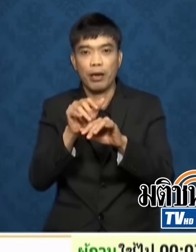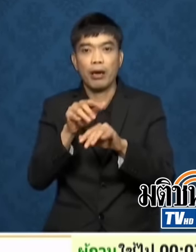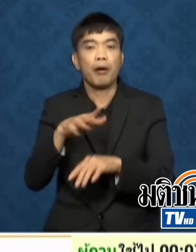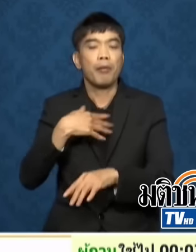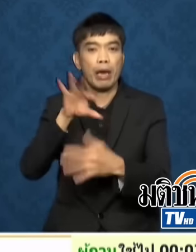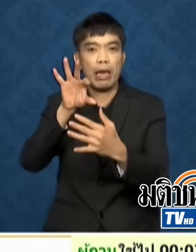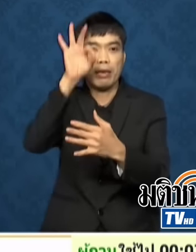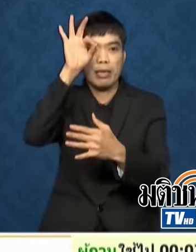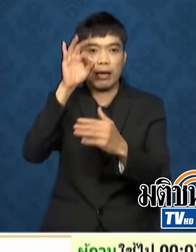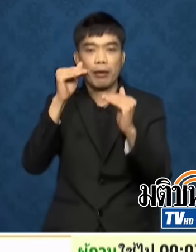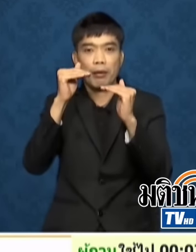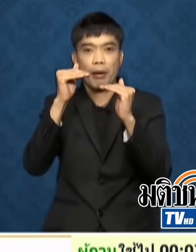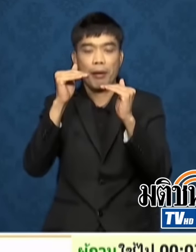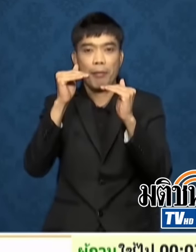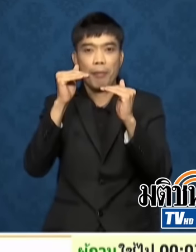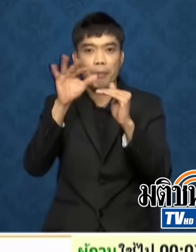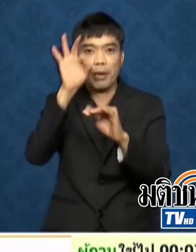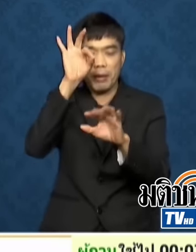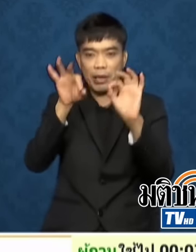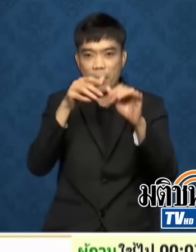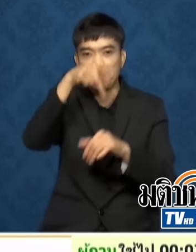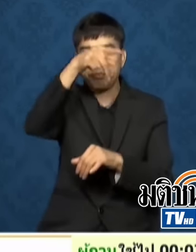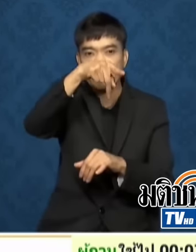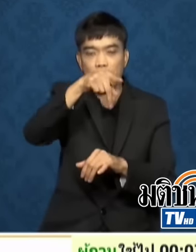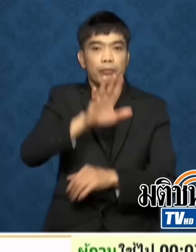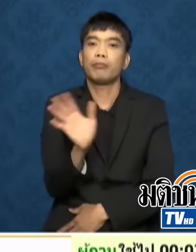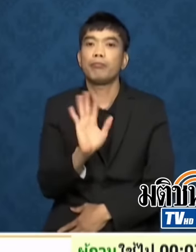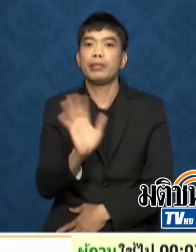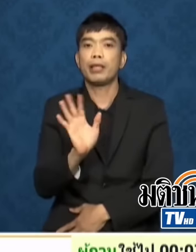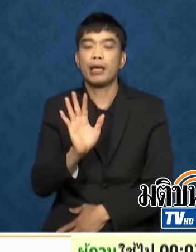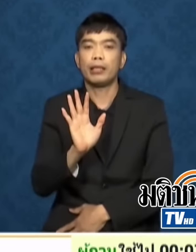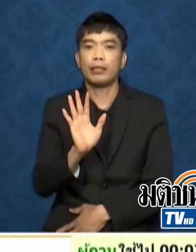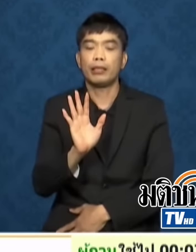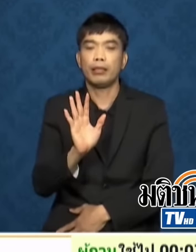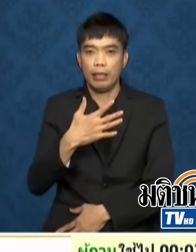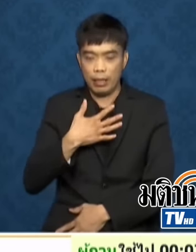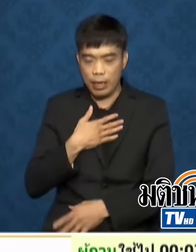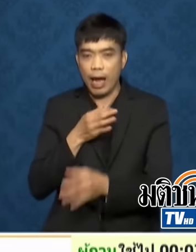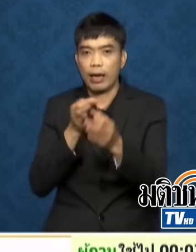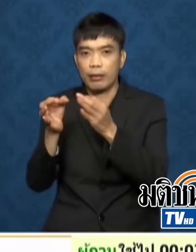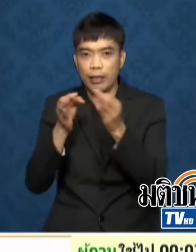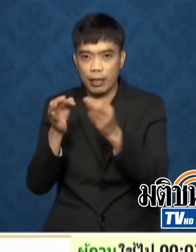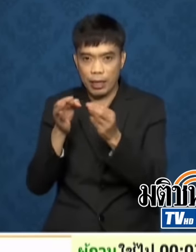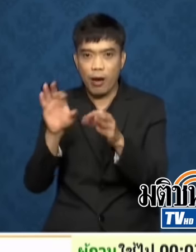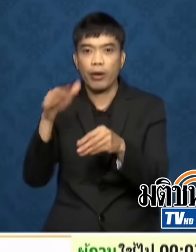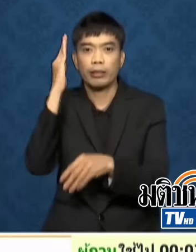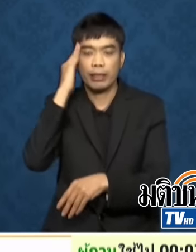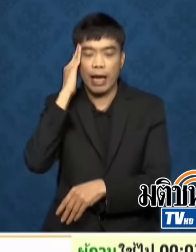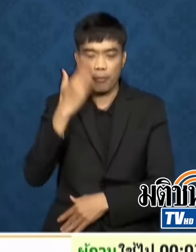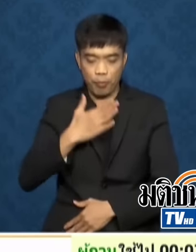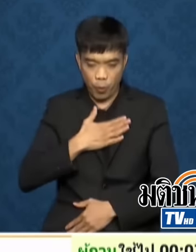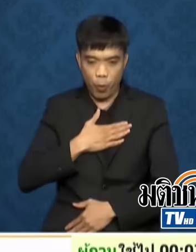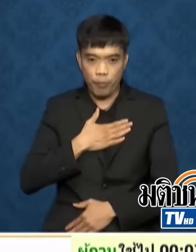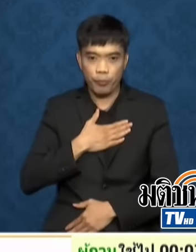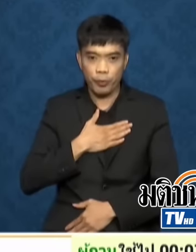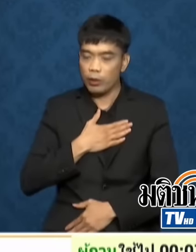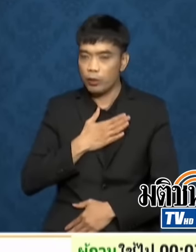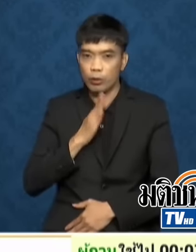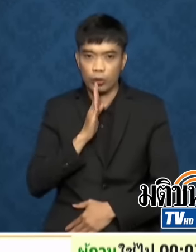ลับเรียนผมได้เรียนกับสมาชิกวุฒิสภาแล้วผมมีการยึดมั่นในการปกคร